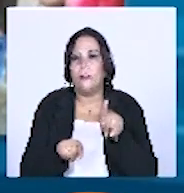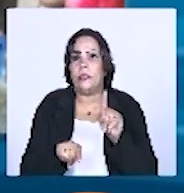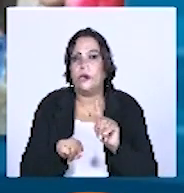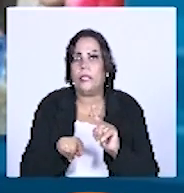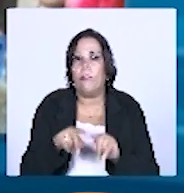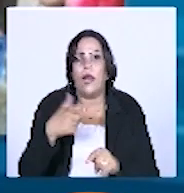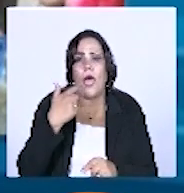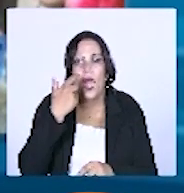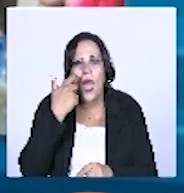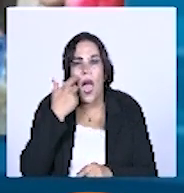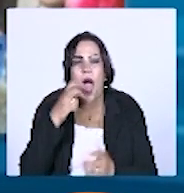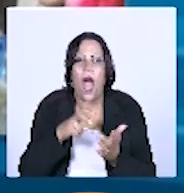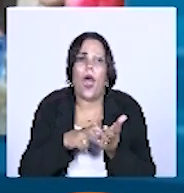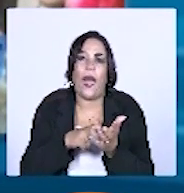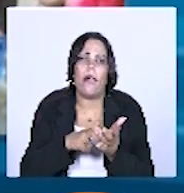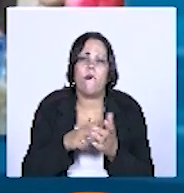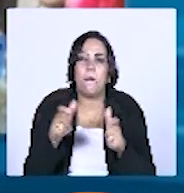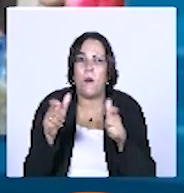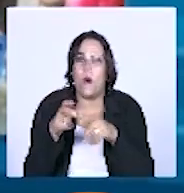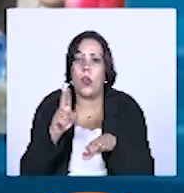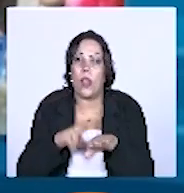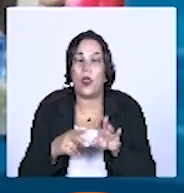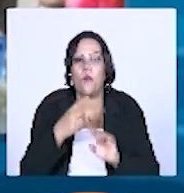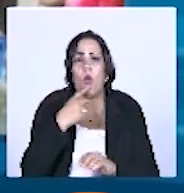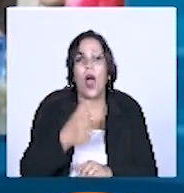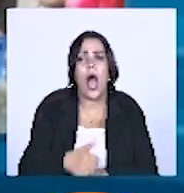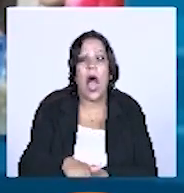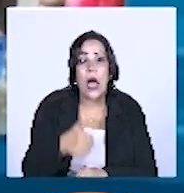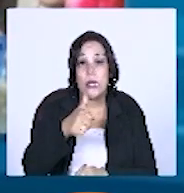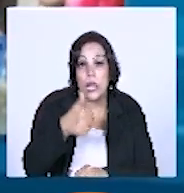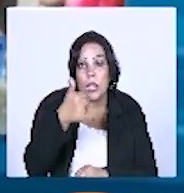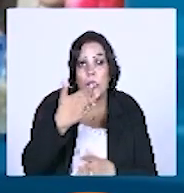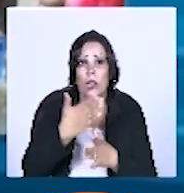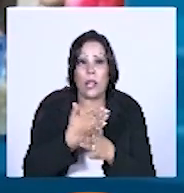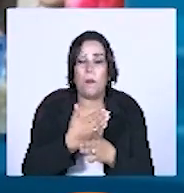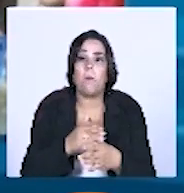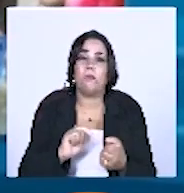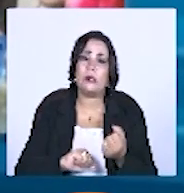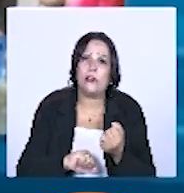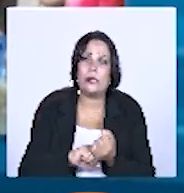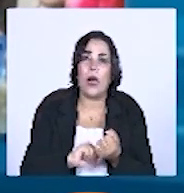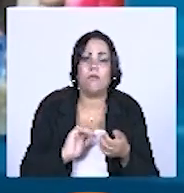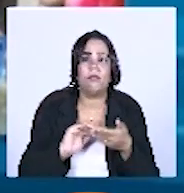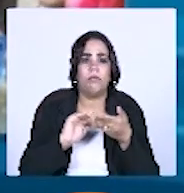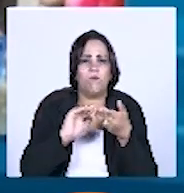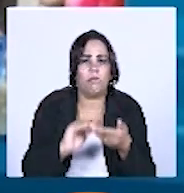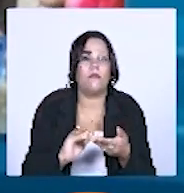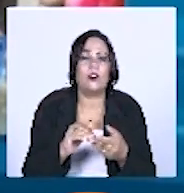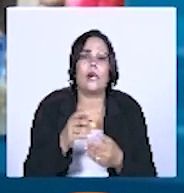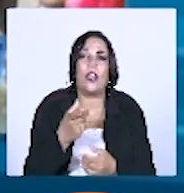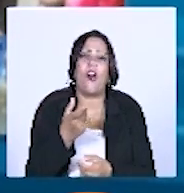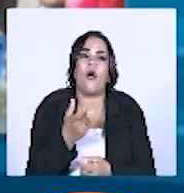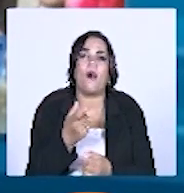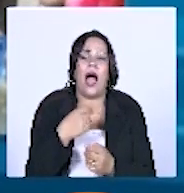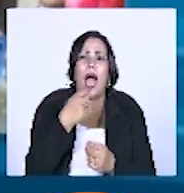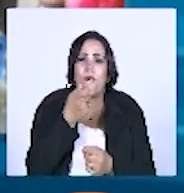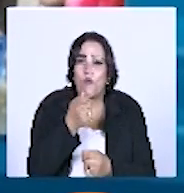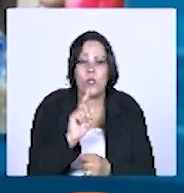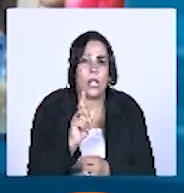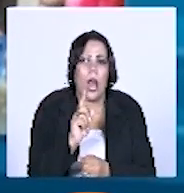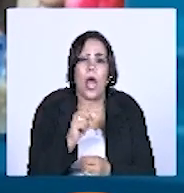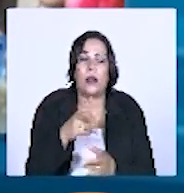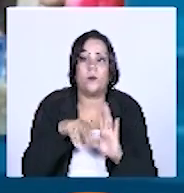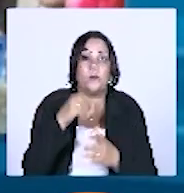فريق اخر لا يزال يفضل الدعم العيني الحصول على سلع مباشره